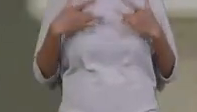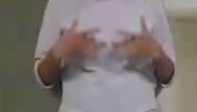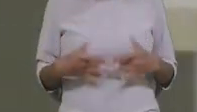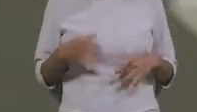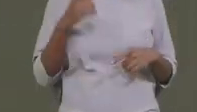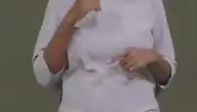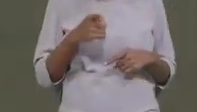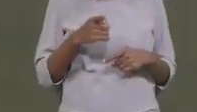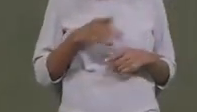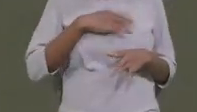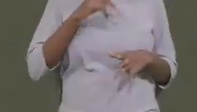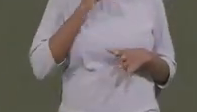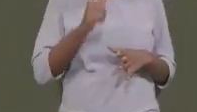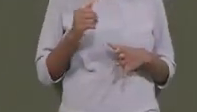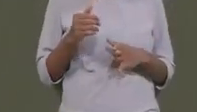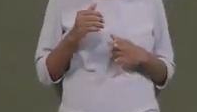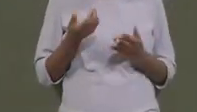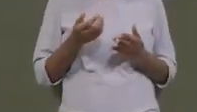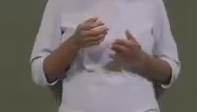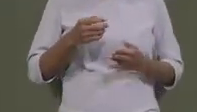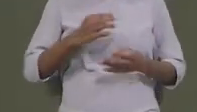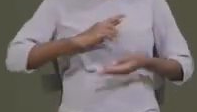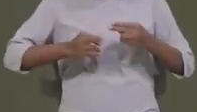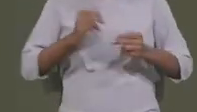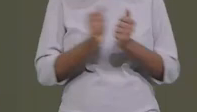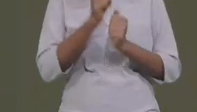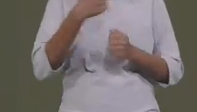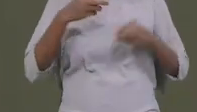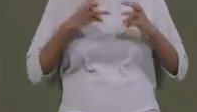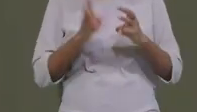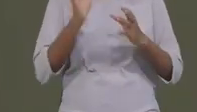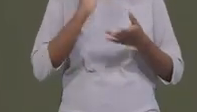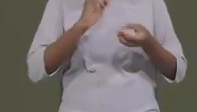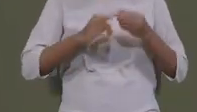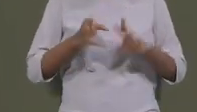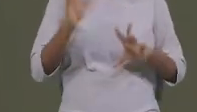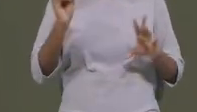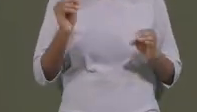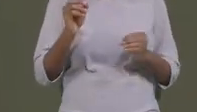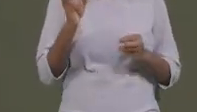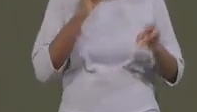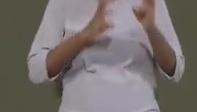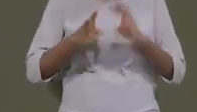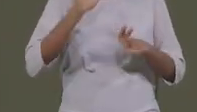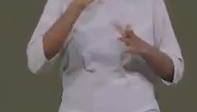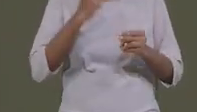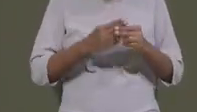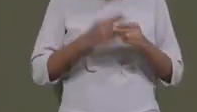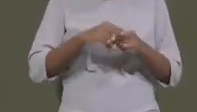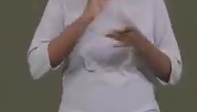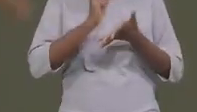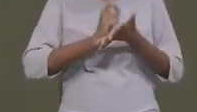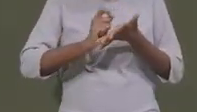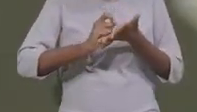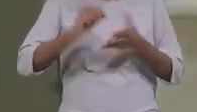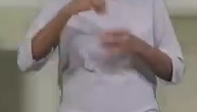Certaines personnes t'ont déçu et ne parle plus avec toi. Que cela ne t'affecte pas.